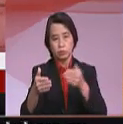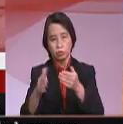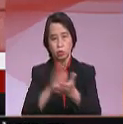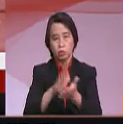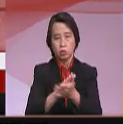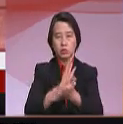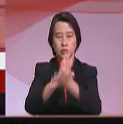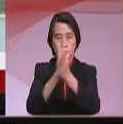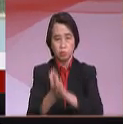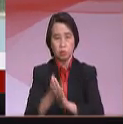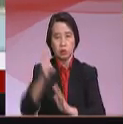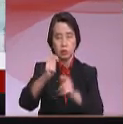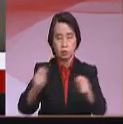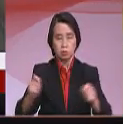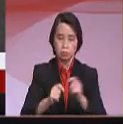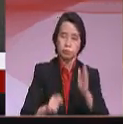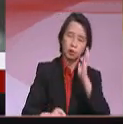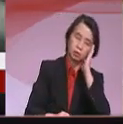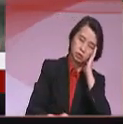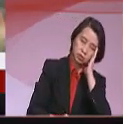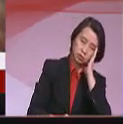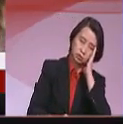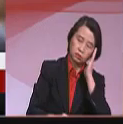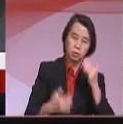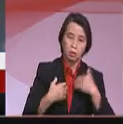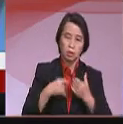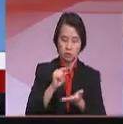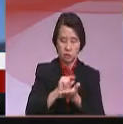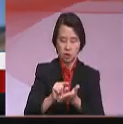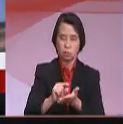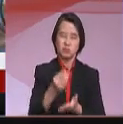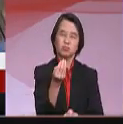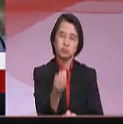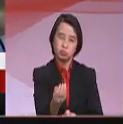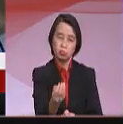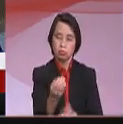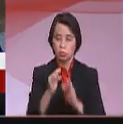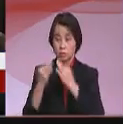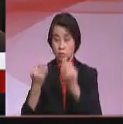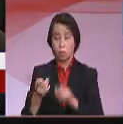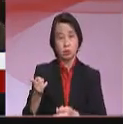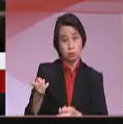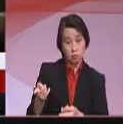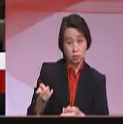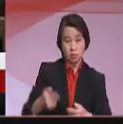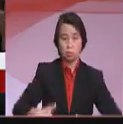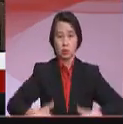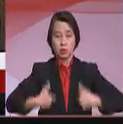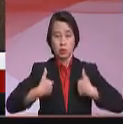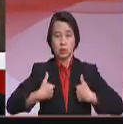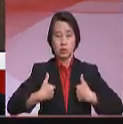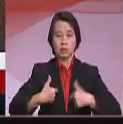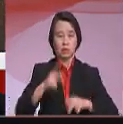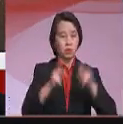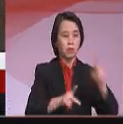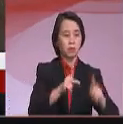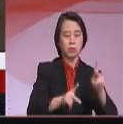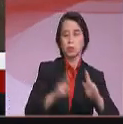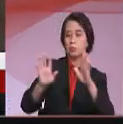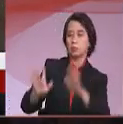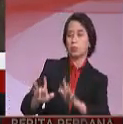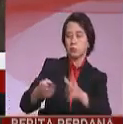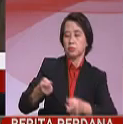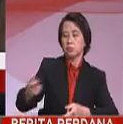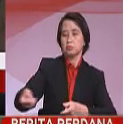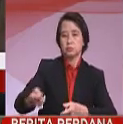untuk dijadikan tempat tidur. Berbekalkan gaji tidak seberapa, keluarga ini hidup di atas belas ihsan